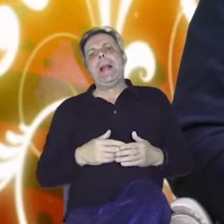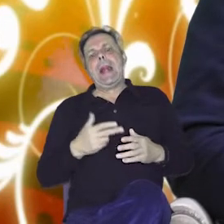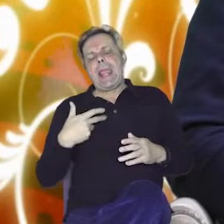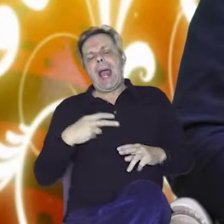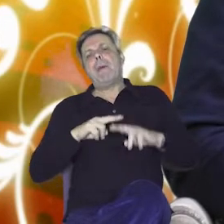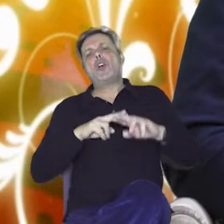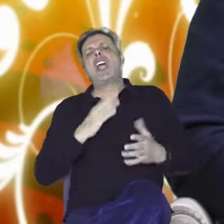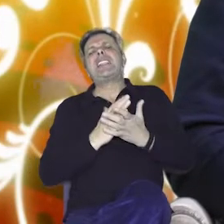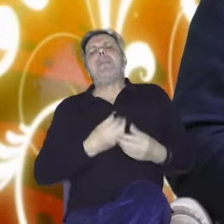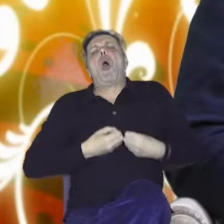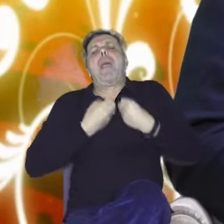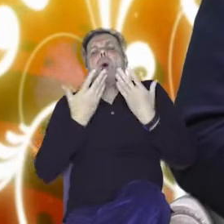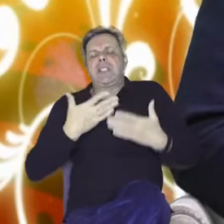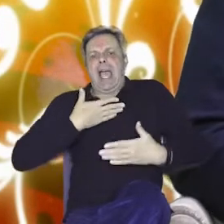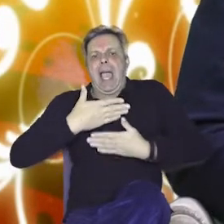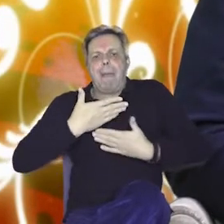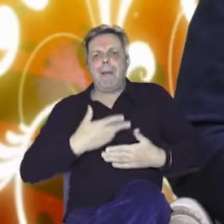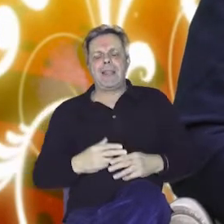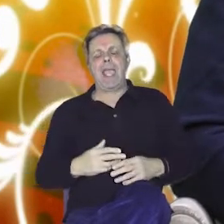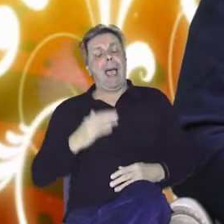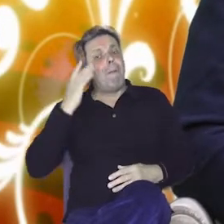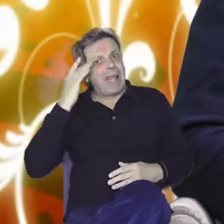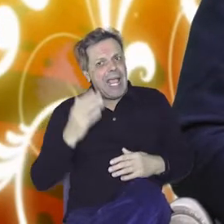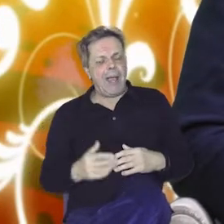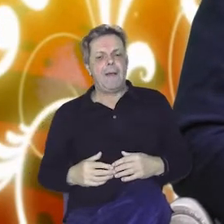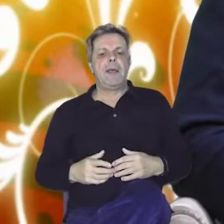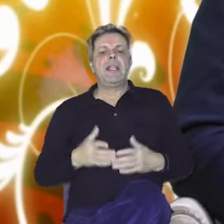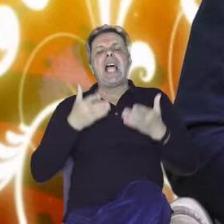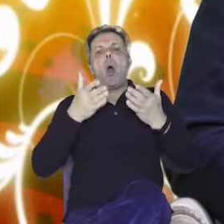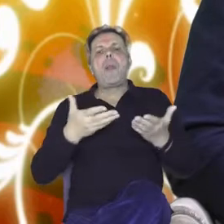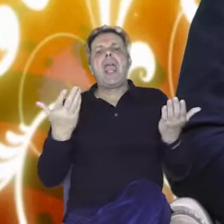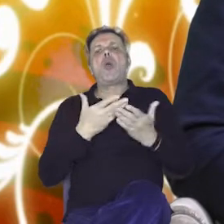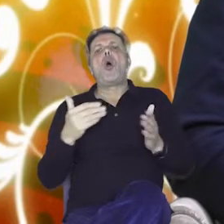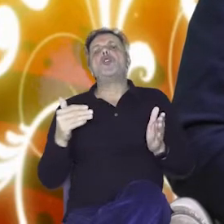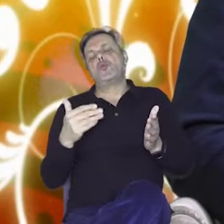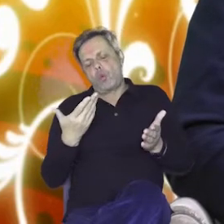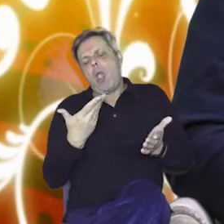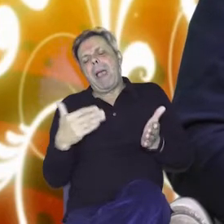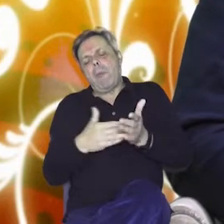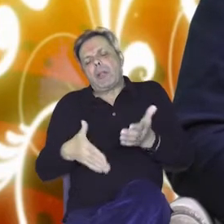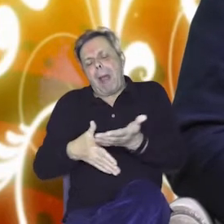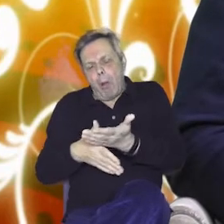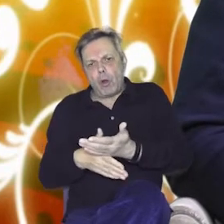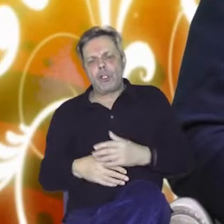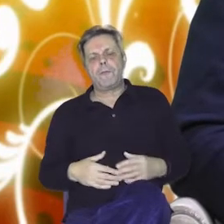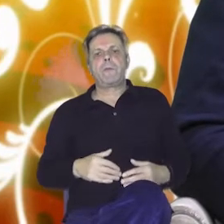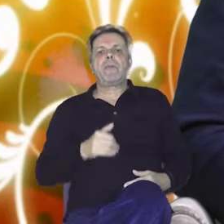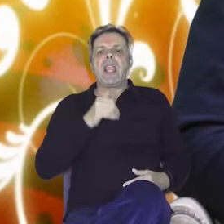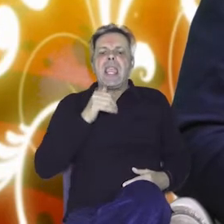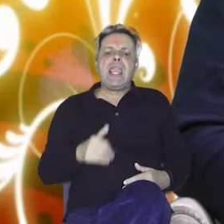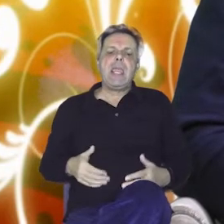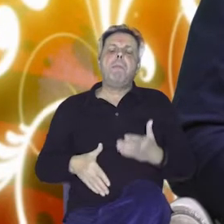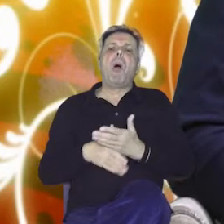emocije, ostaje nam empatija, ostaje nam briga da za one koji su potrebiti i pomoć